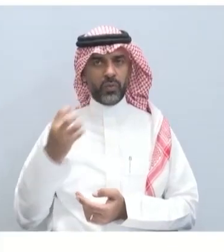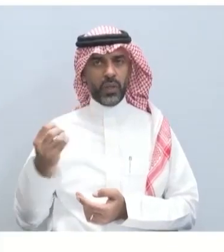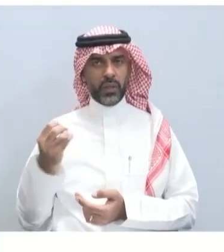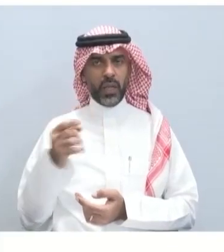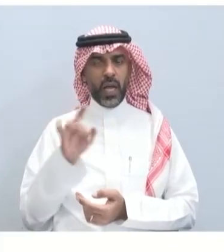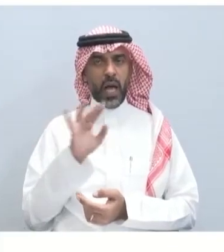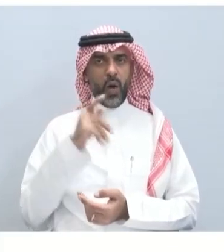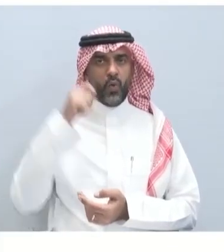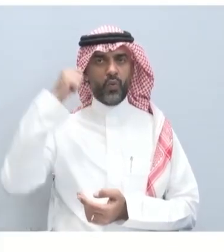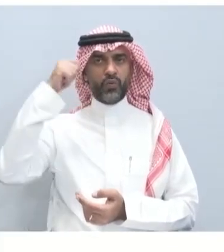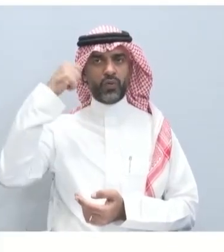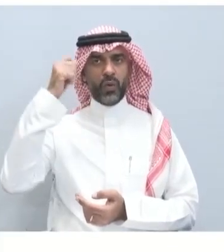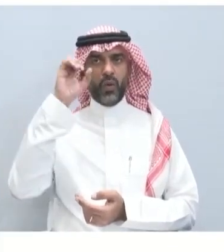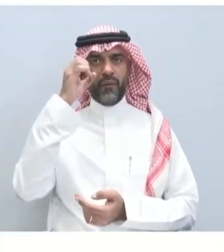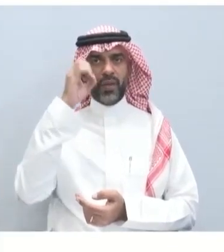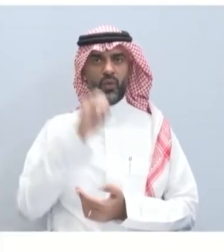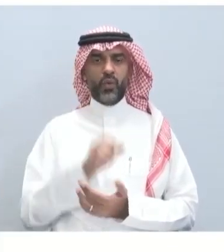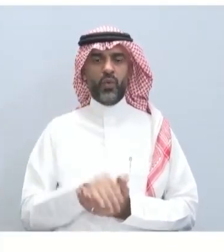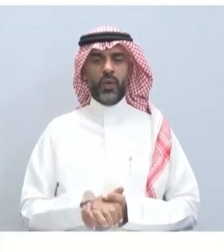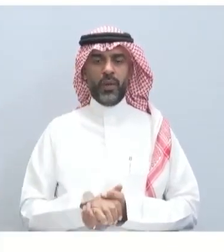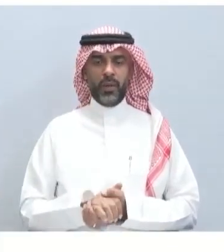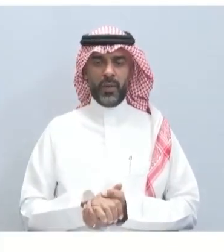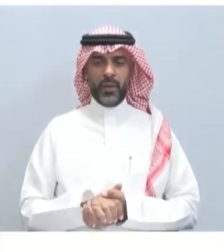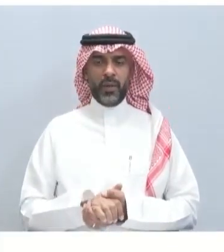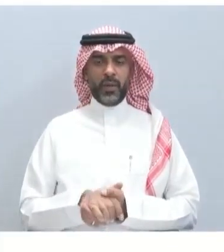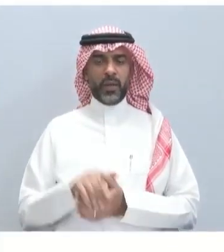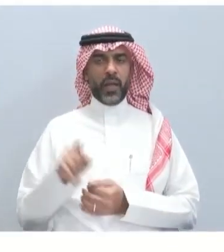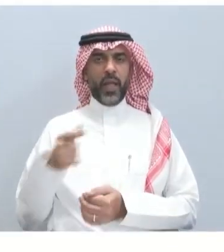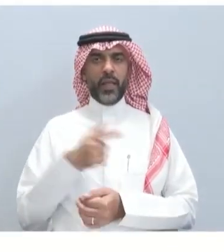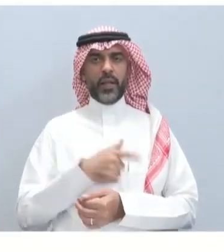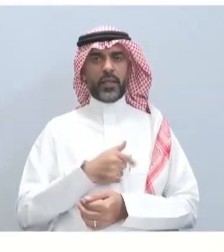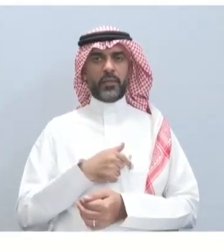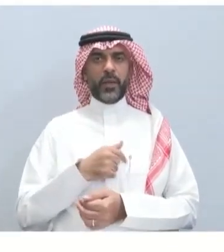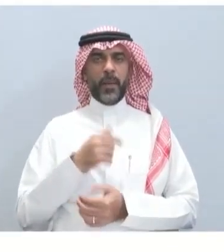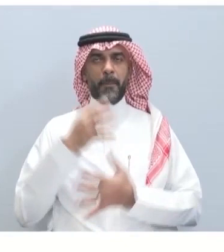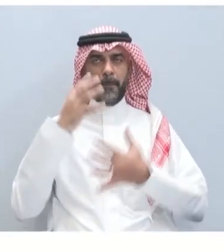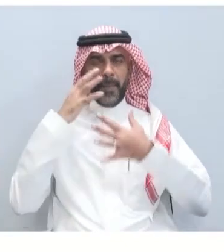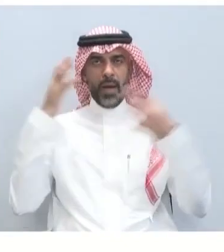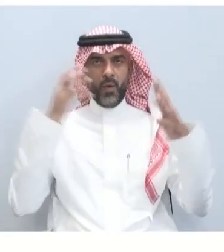اذا هذا هو المقصود بمصادر المعلومات